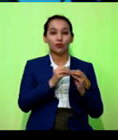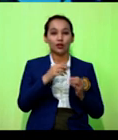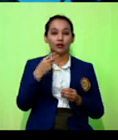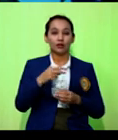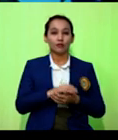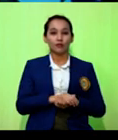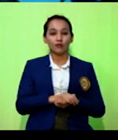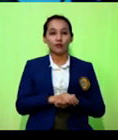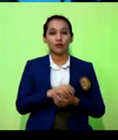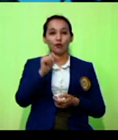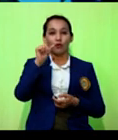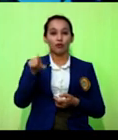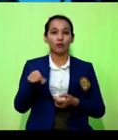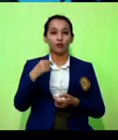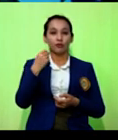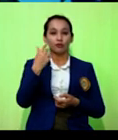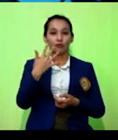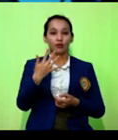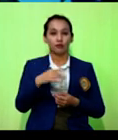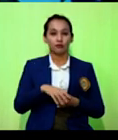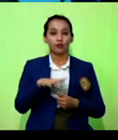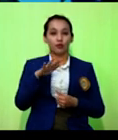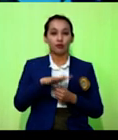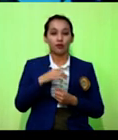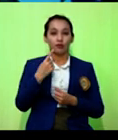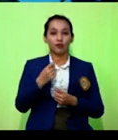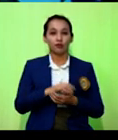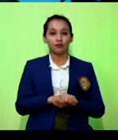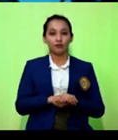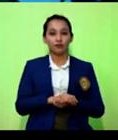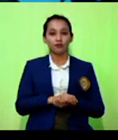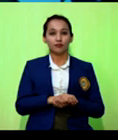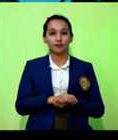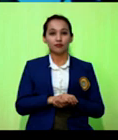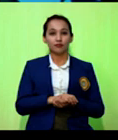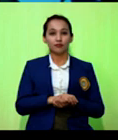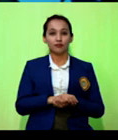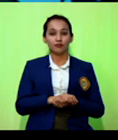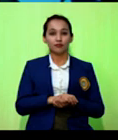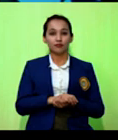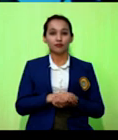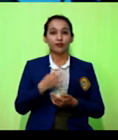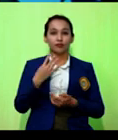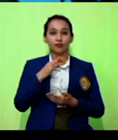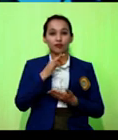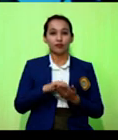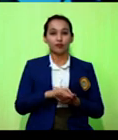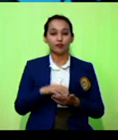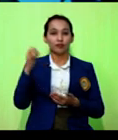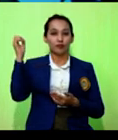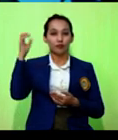Oy mo'ma 5, soyabon 1, 5 va 1 ning ayirmasi 4. Ana endi quyosh